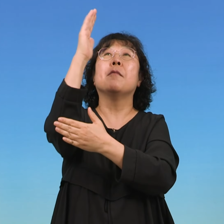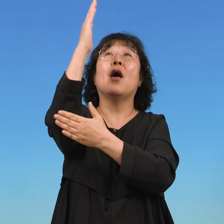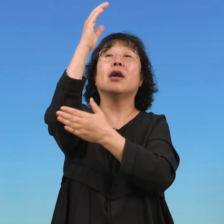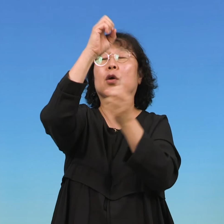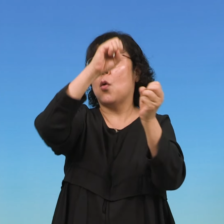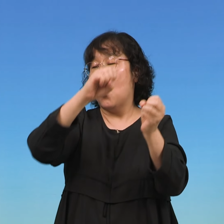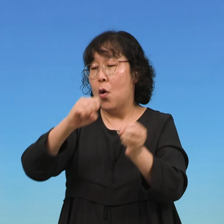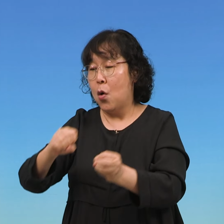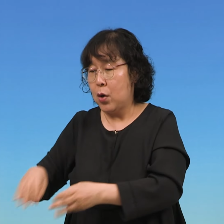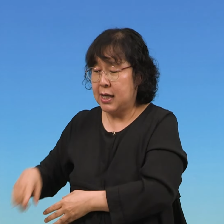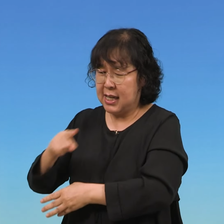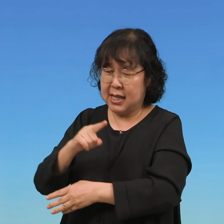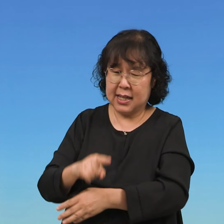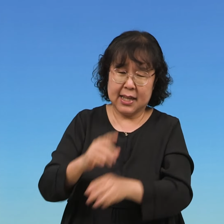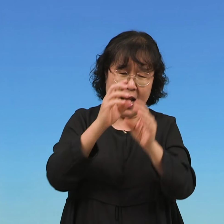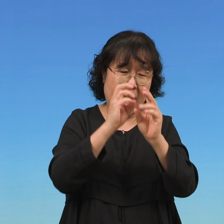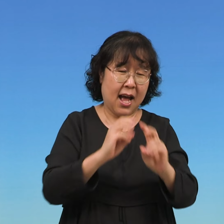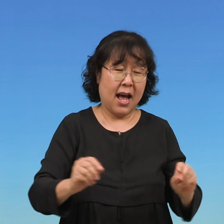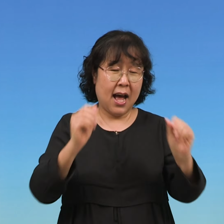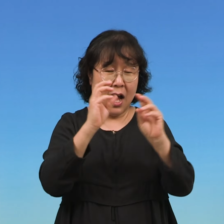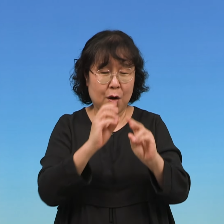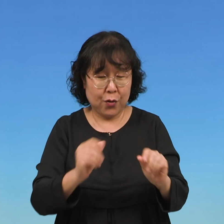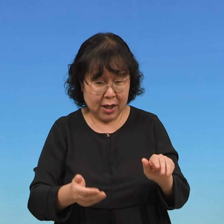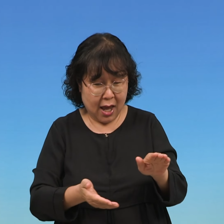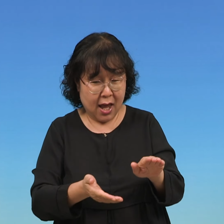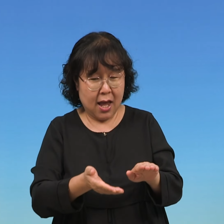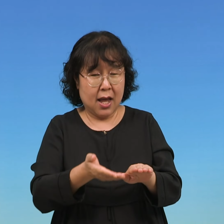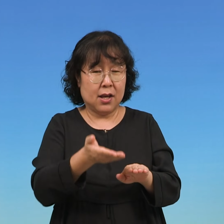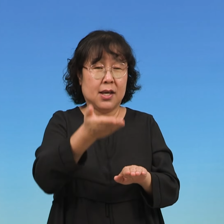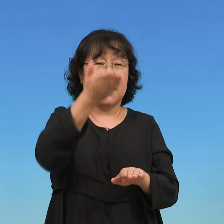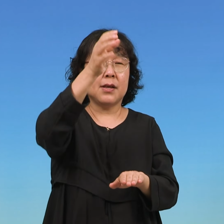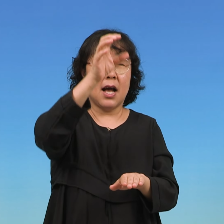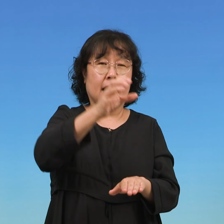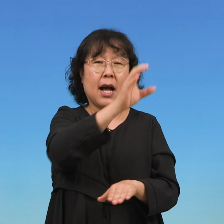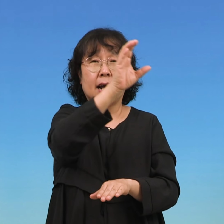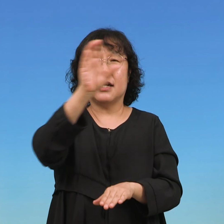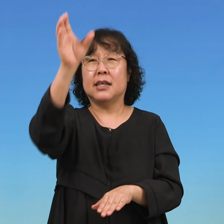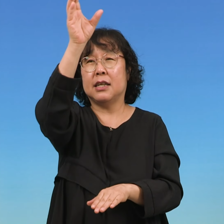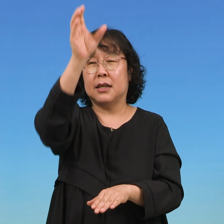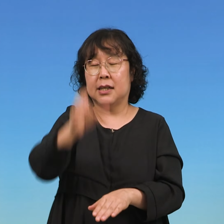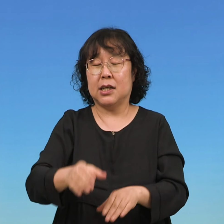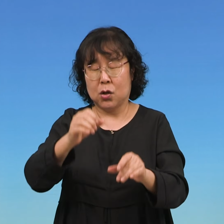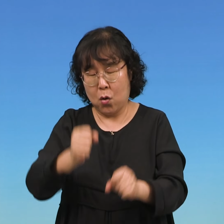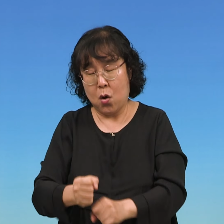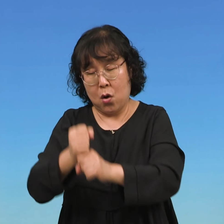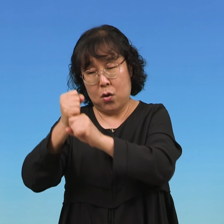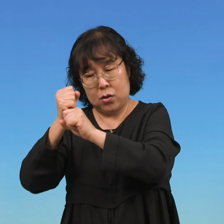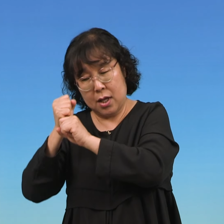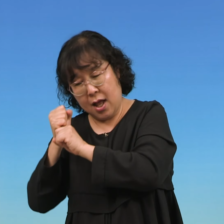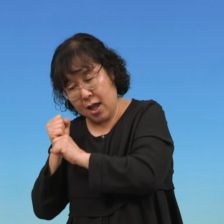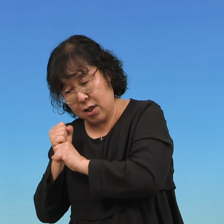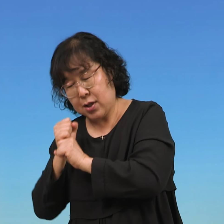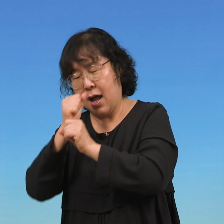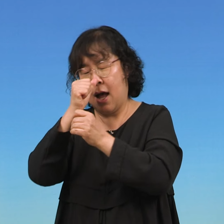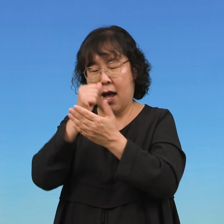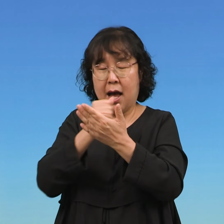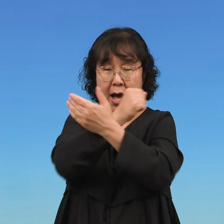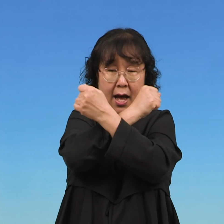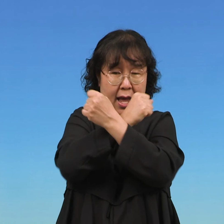한이 영광 버리고이 땅 위에다 십자가를 지시고